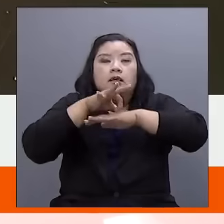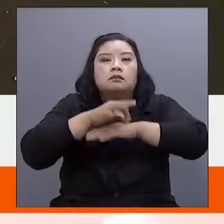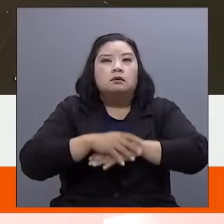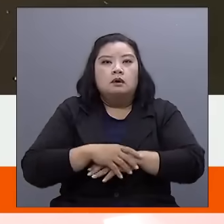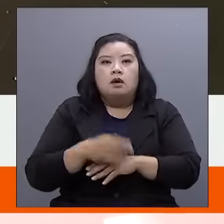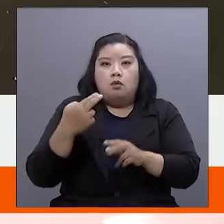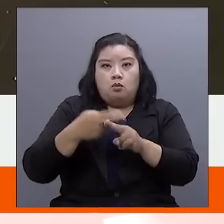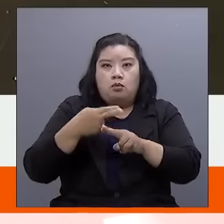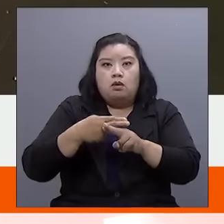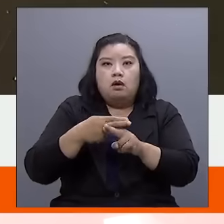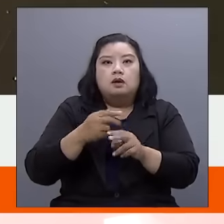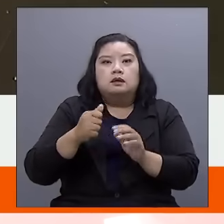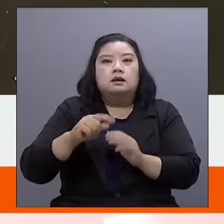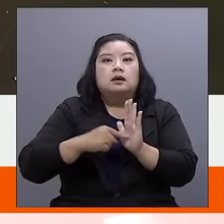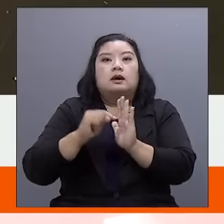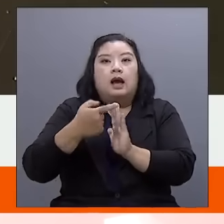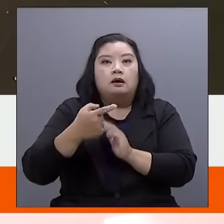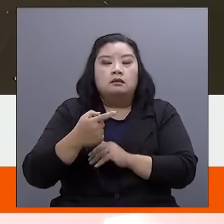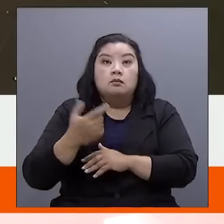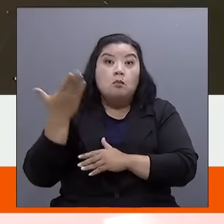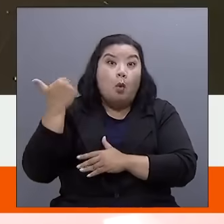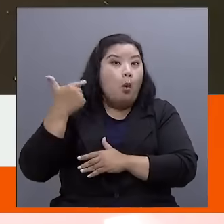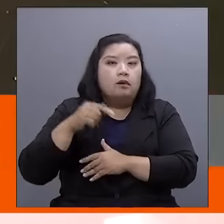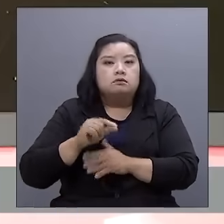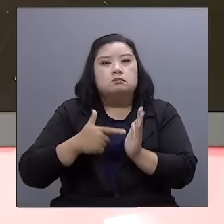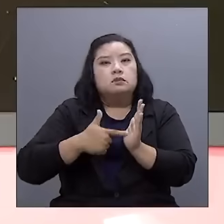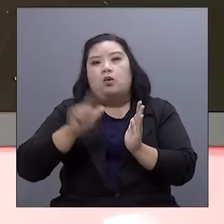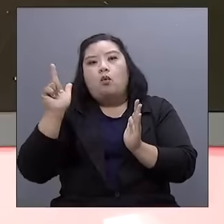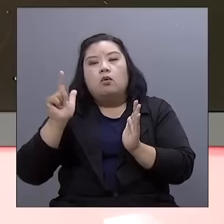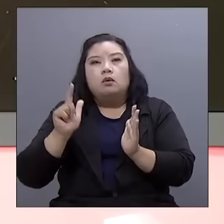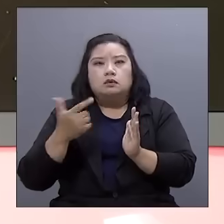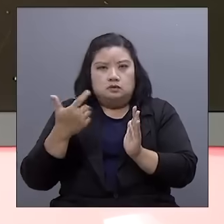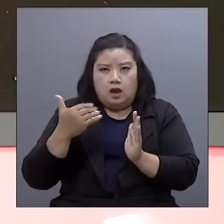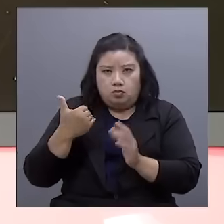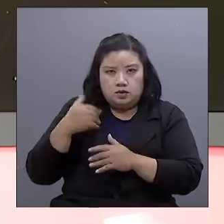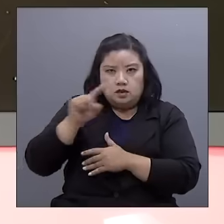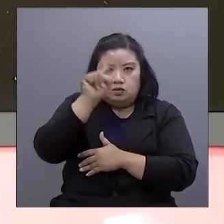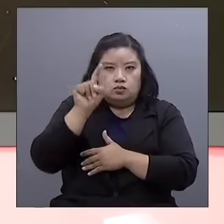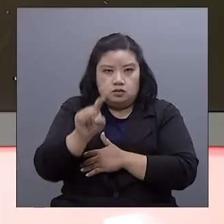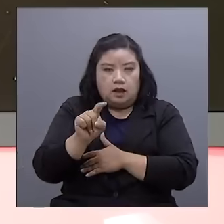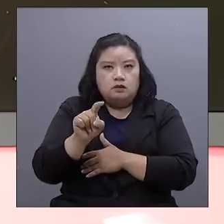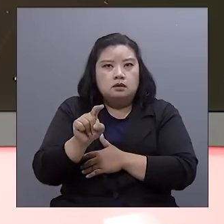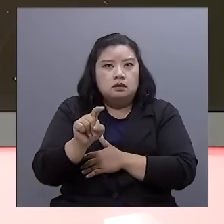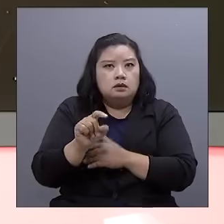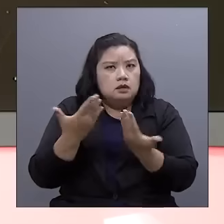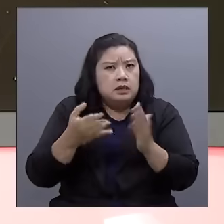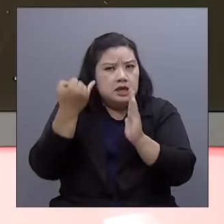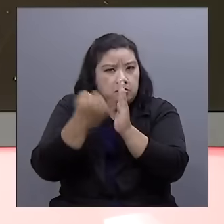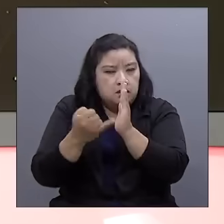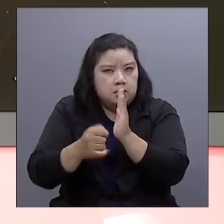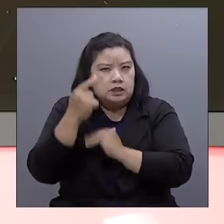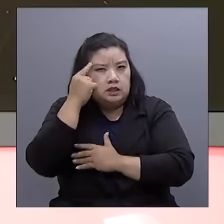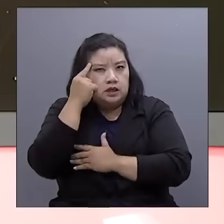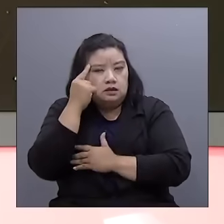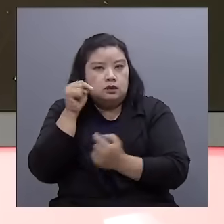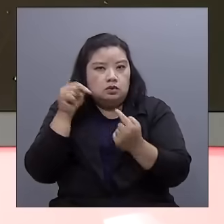ถ้ามนตรีต่างประเทศแบบสายฟ้าแลบเมื่อวานนี้ค่ะสื่อบางสำนักเขาตั้งข้อสังเกตนะคะว่าวิธีนี้ผิดวิสัยตามปกติของ